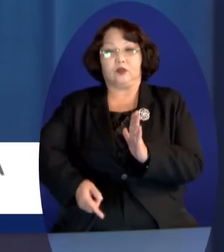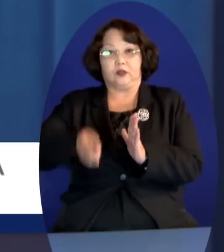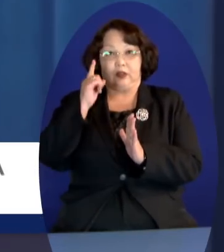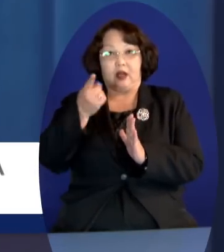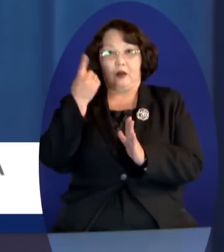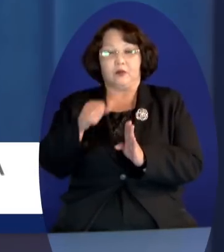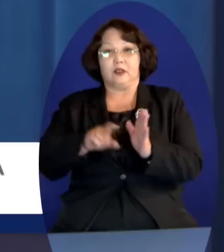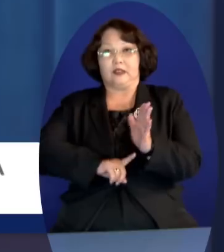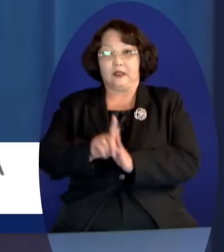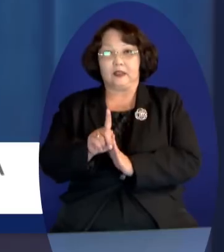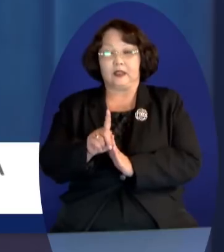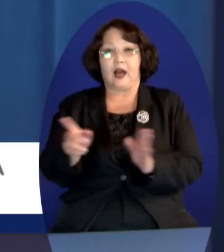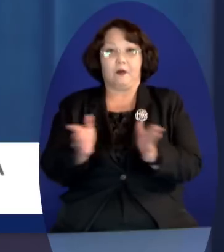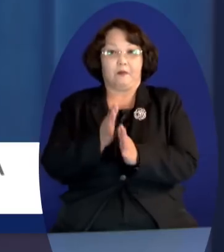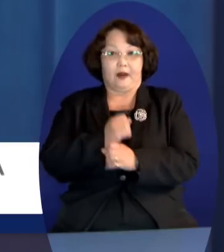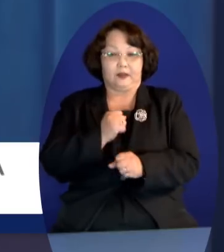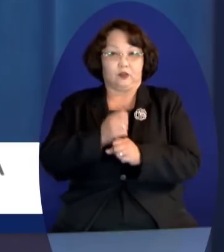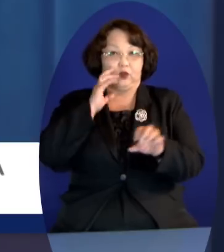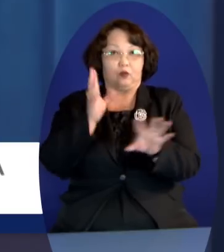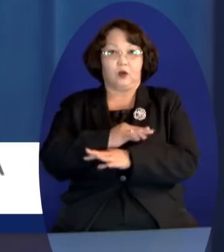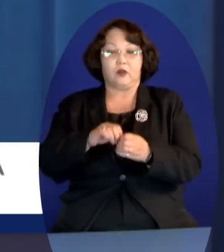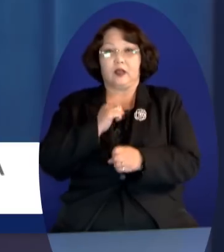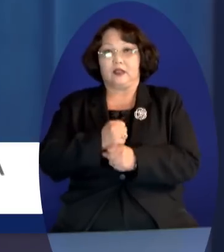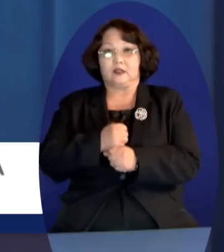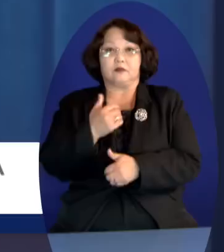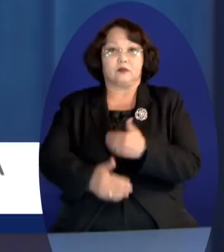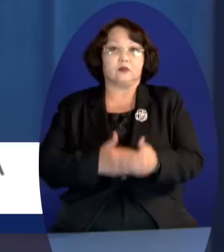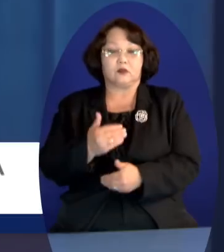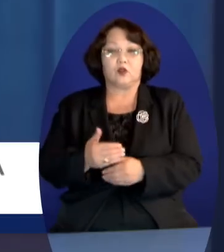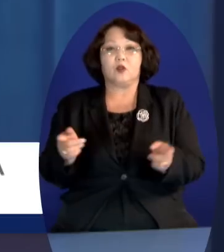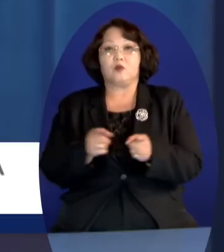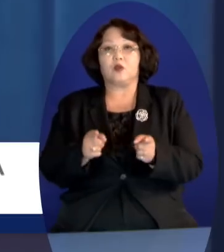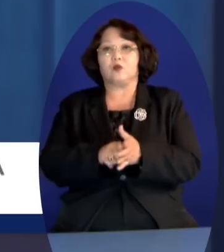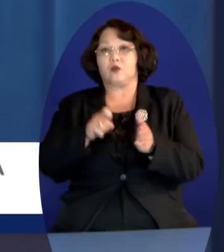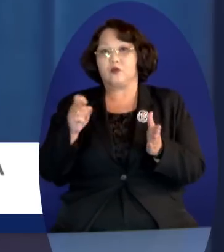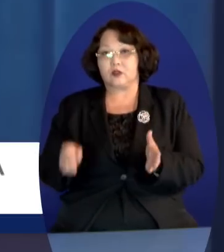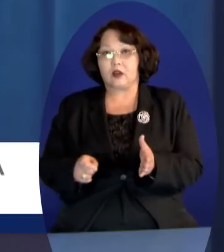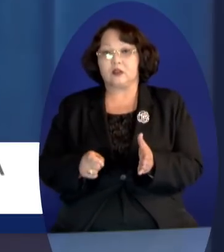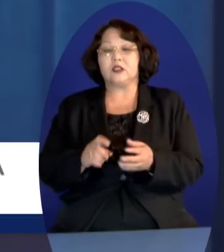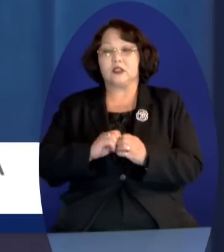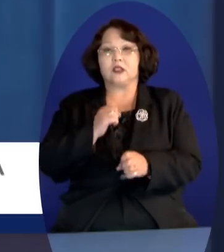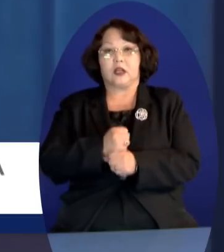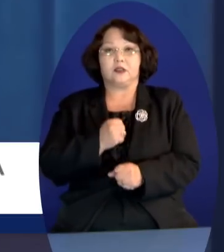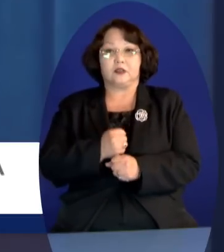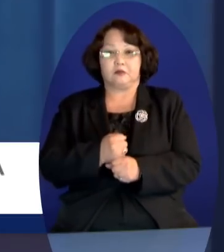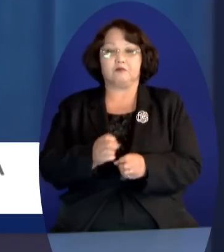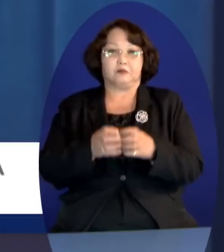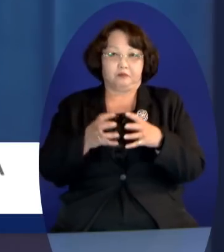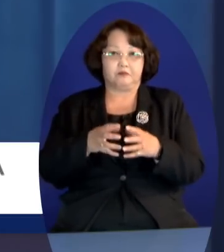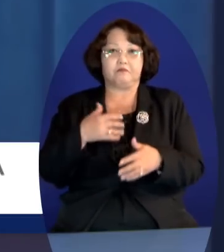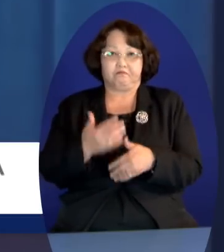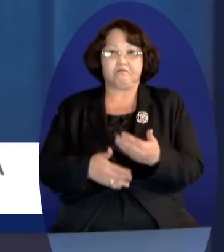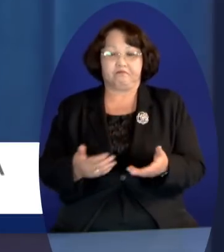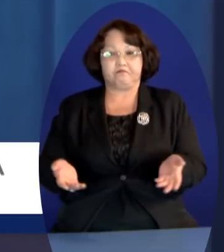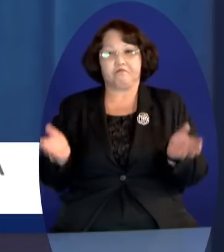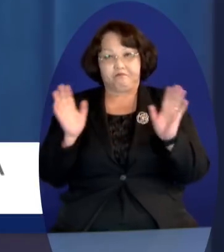нэр хамгийн ихний ээлжинд бол хамтарсан ажлын хэсэг байгуулж цаашдаа одоо богино хугацаанд хийсэн ярьсан ажлуудаа ажил хэрэг болох тал дээр